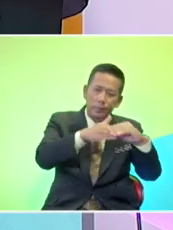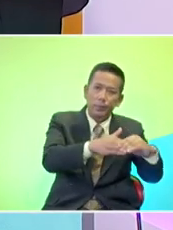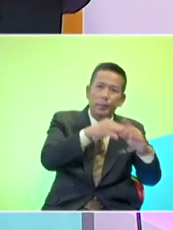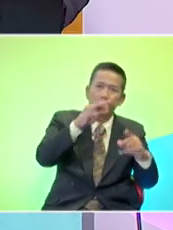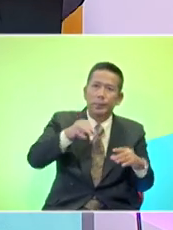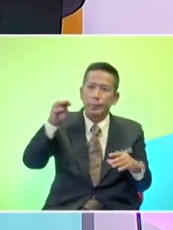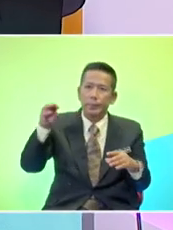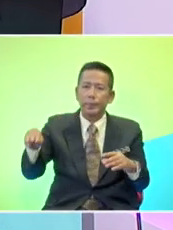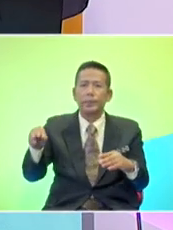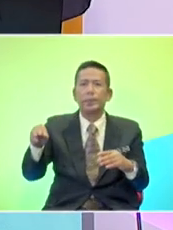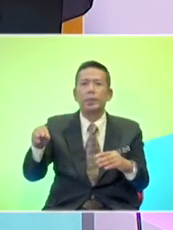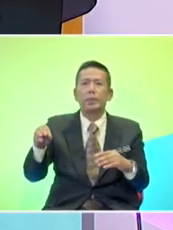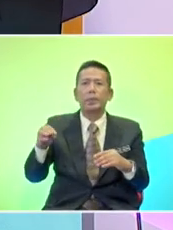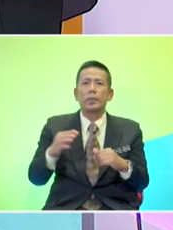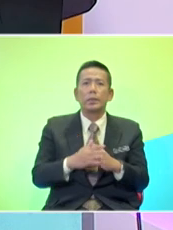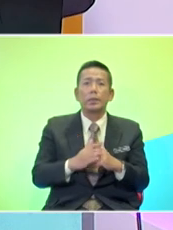secara langsung